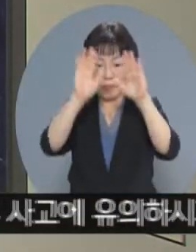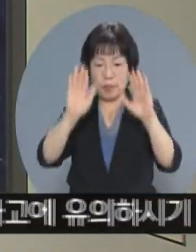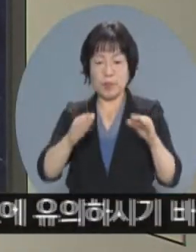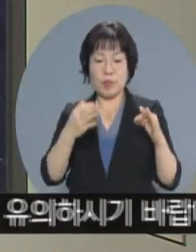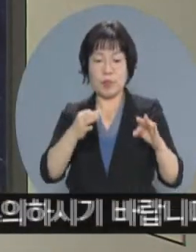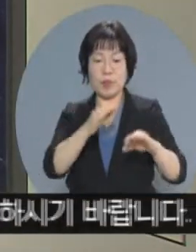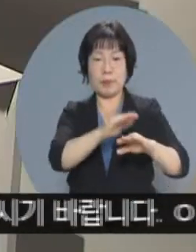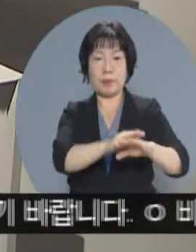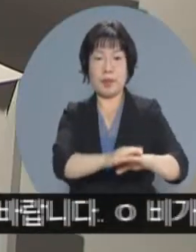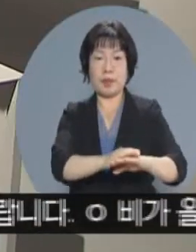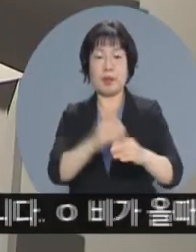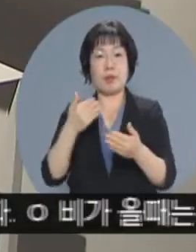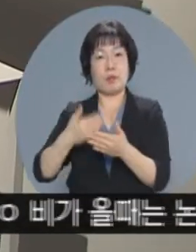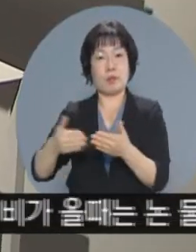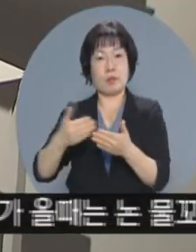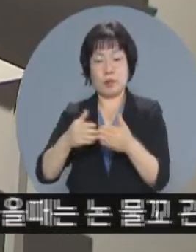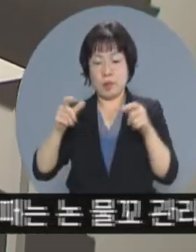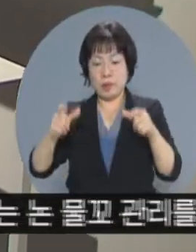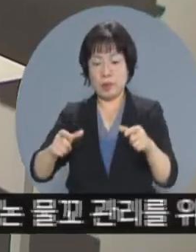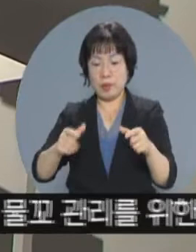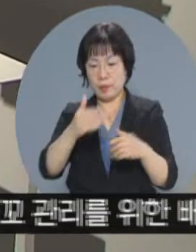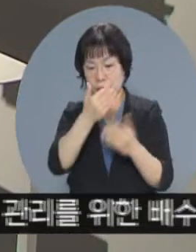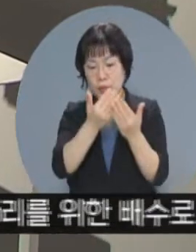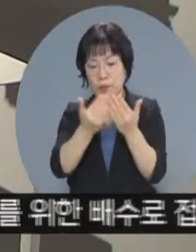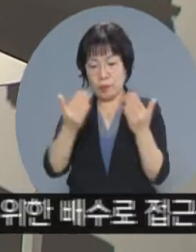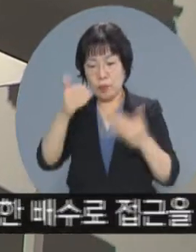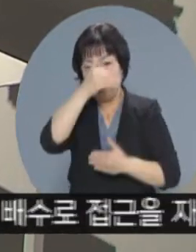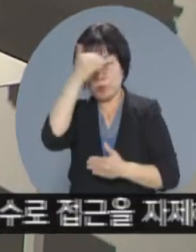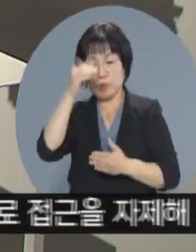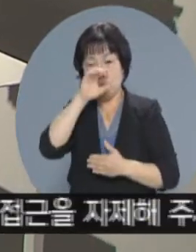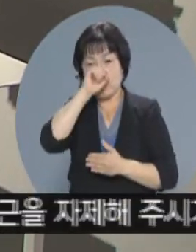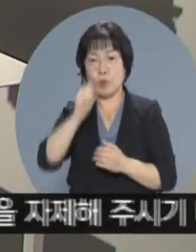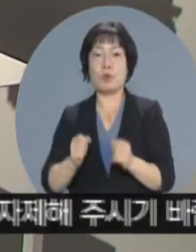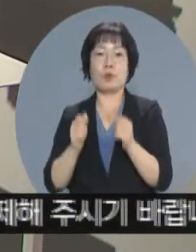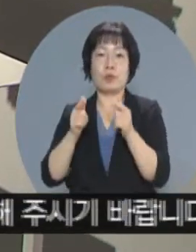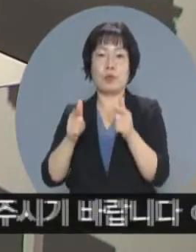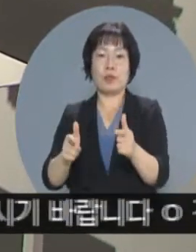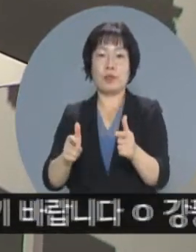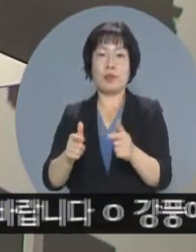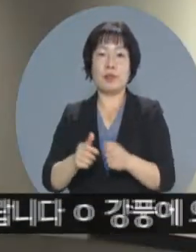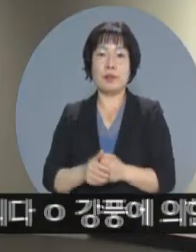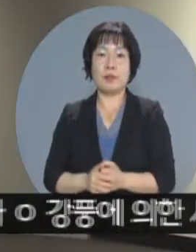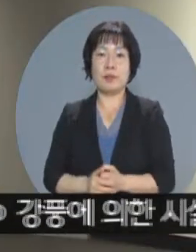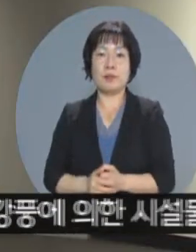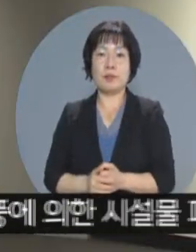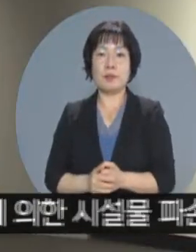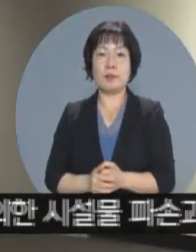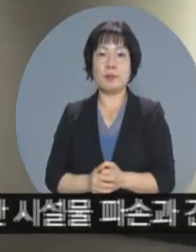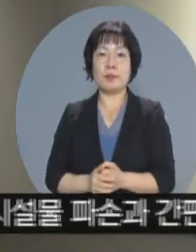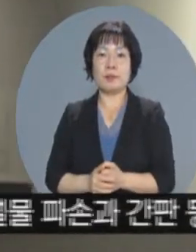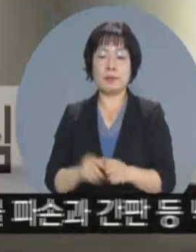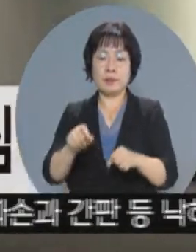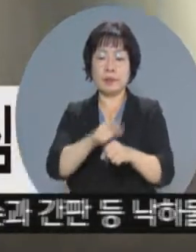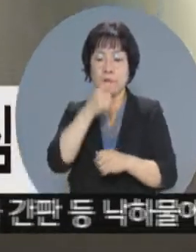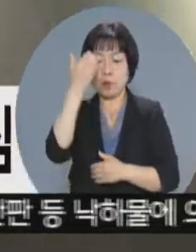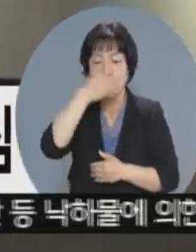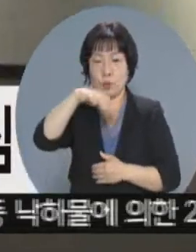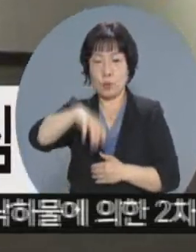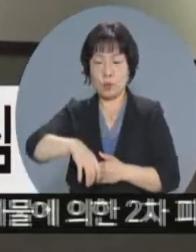미술은행이 소장하고 있는 작품을 지역에서 감상할 수 있는 전시회라는 점이 돋보이는 기획입니다. 특히